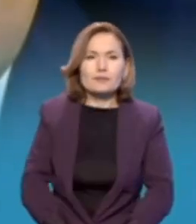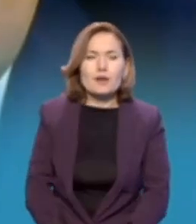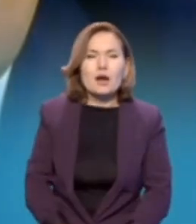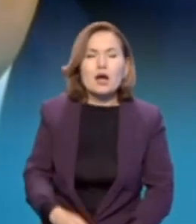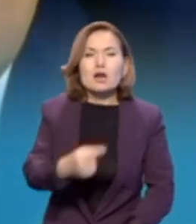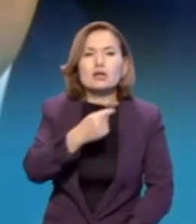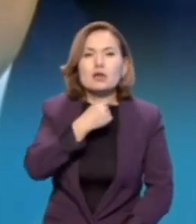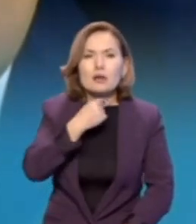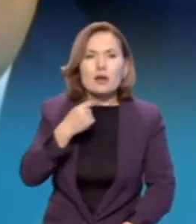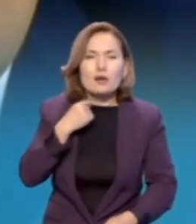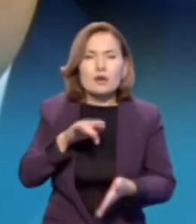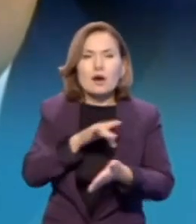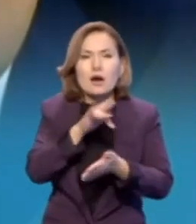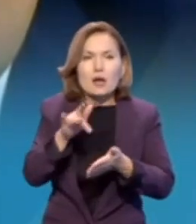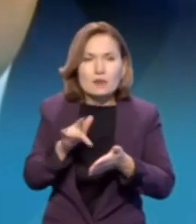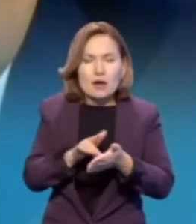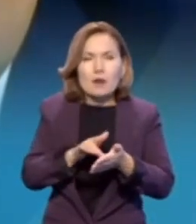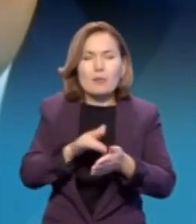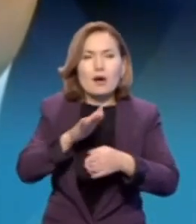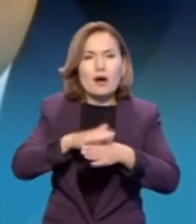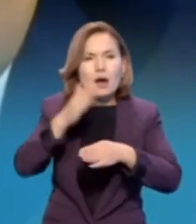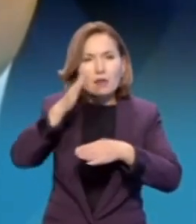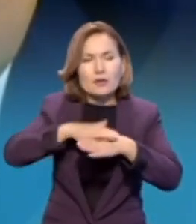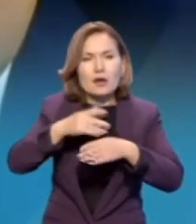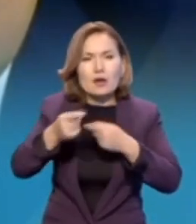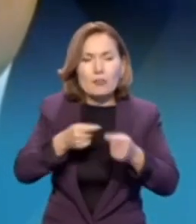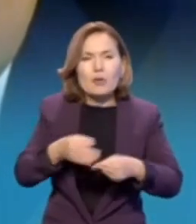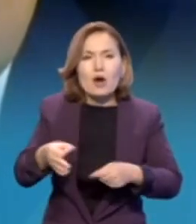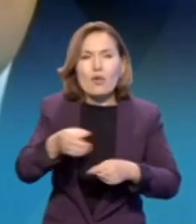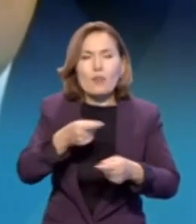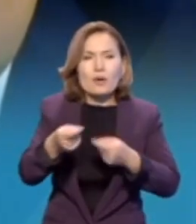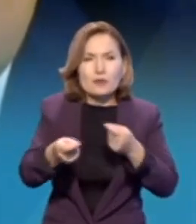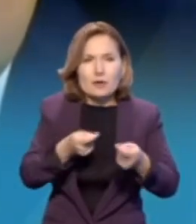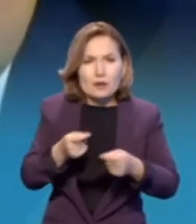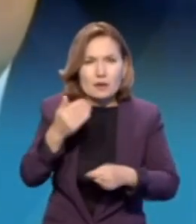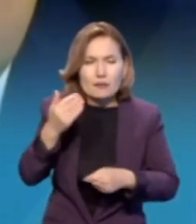өтейін, бізбен тікелей байланысқа шыққан Жетісу облысының әкімі Бейбут Исабаев Мырза.